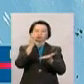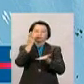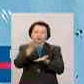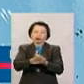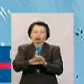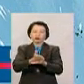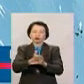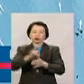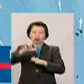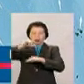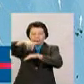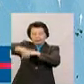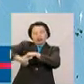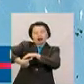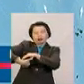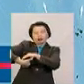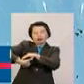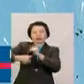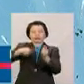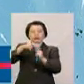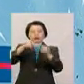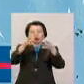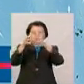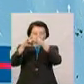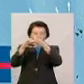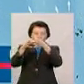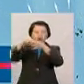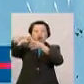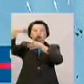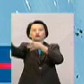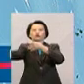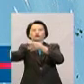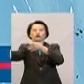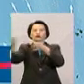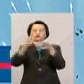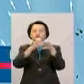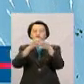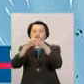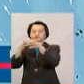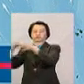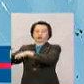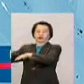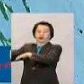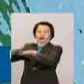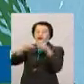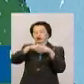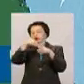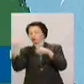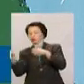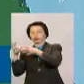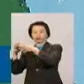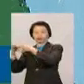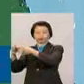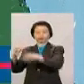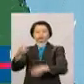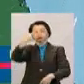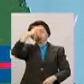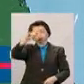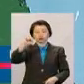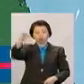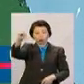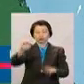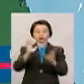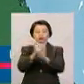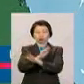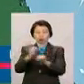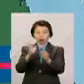menjelang pada lewat malam, iaitu apabila kelompok awan keluar sepenuhnya ke arah kawasan perairan. Untuk negeri Sabah dan Sarawak pula,